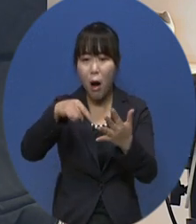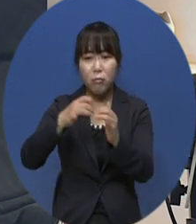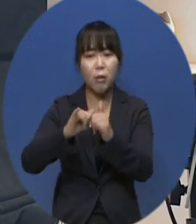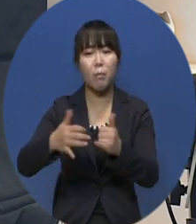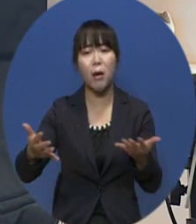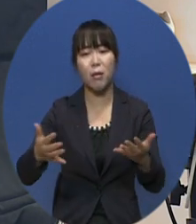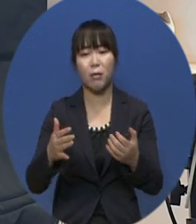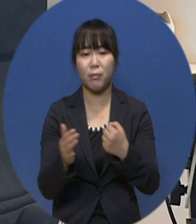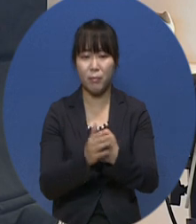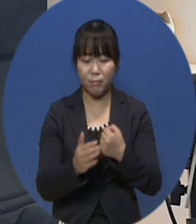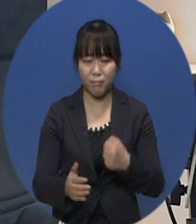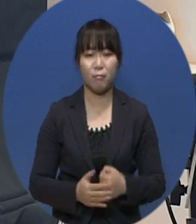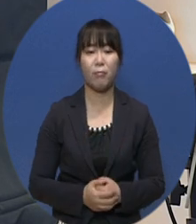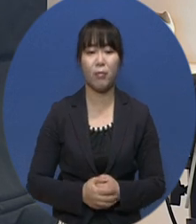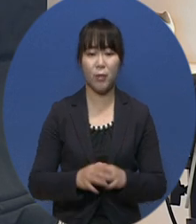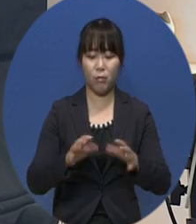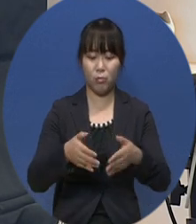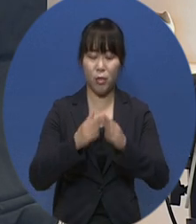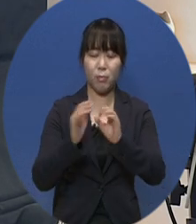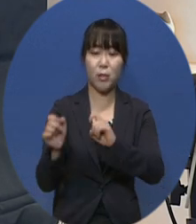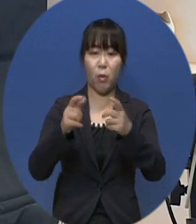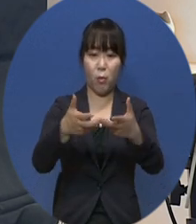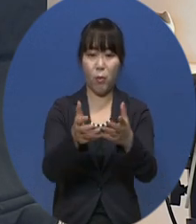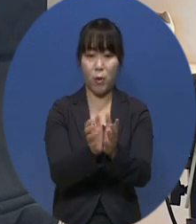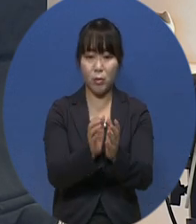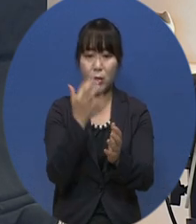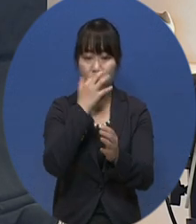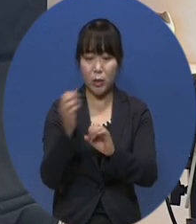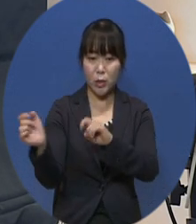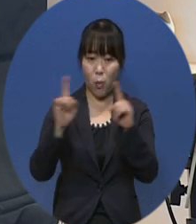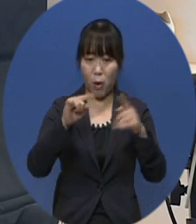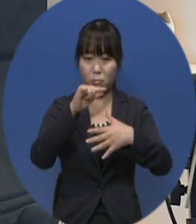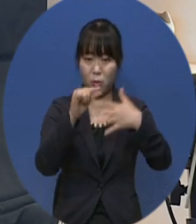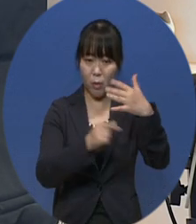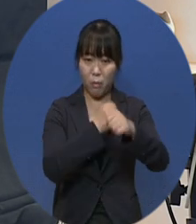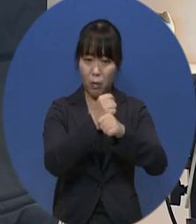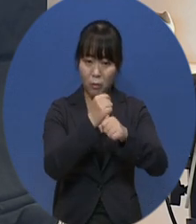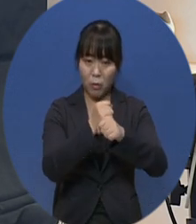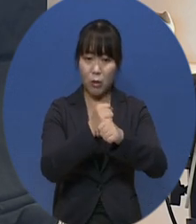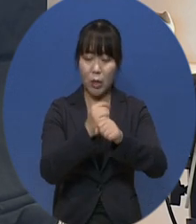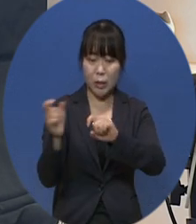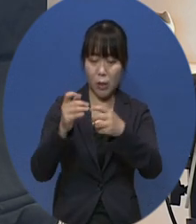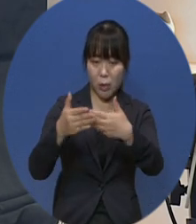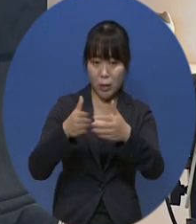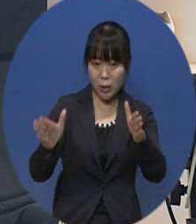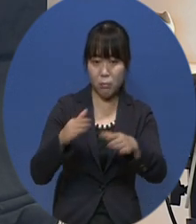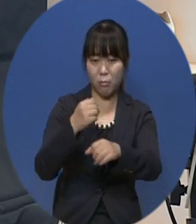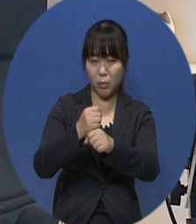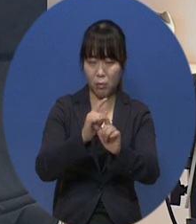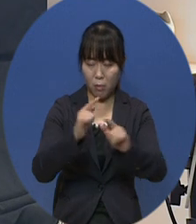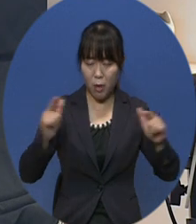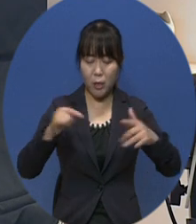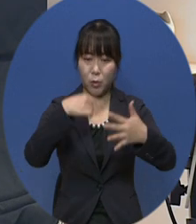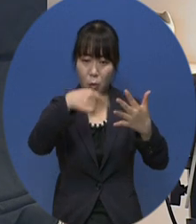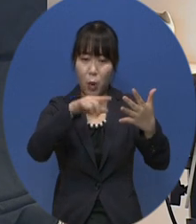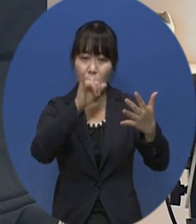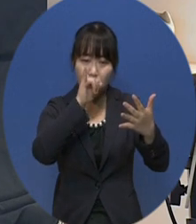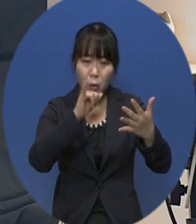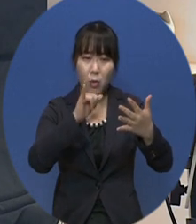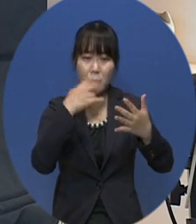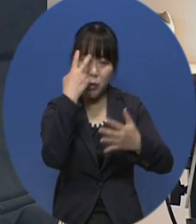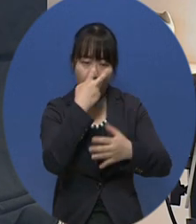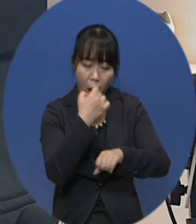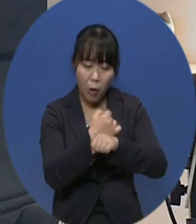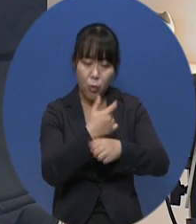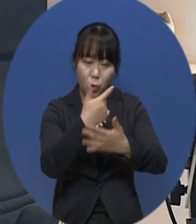그래서 그랬습니다. 그래서 이제 국립자활원에 와서 이제 성자활 프로그램을 만들고 성자활실을 만들고 네. 여기서 이제 다양한 교육도 하고 진료도